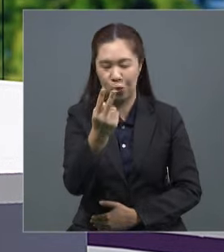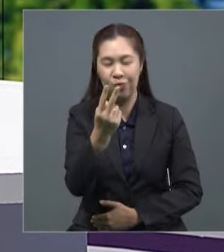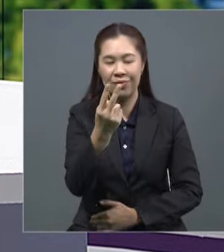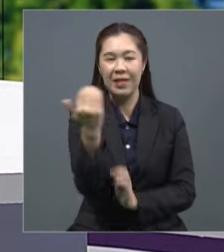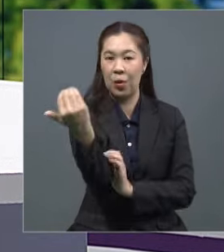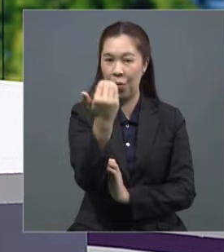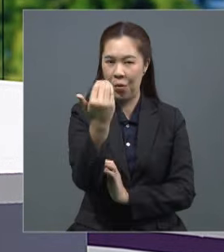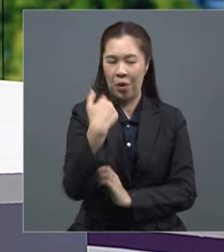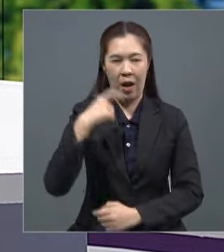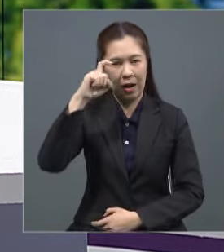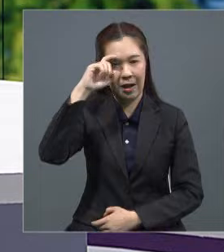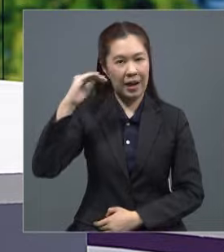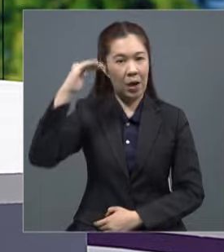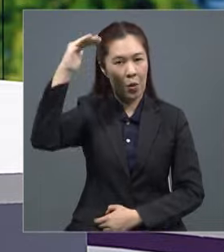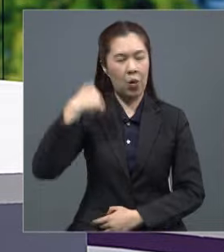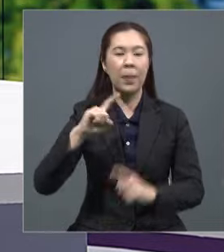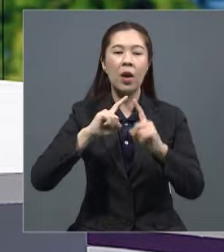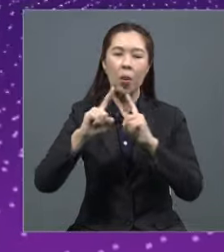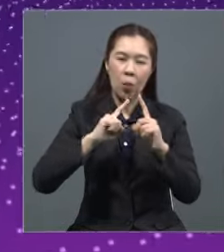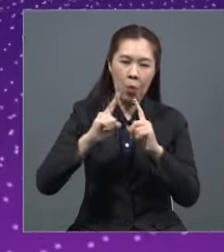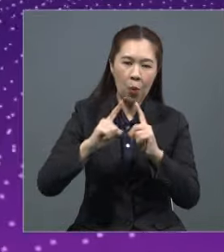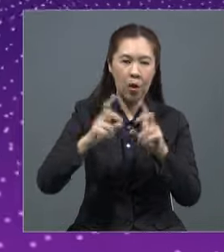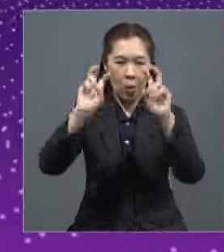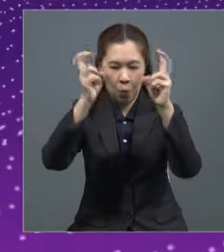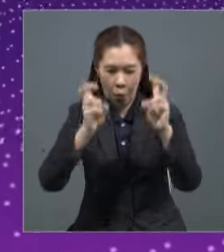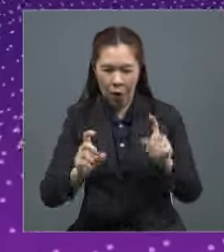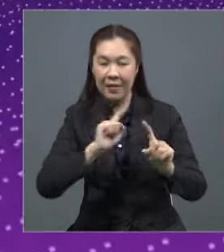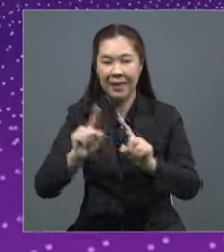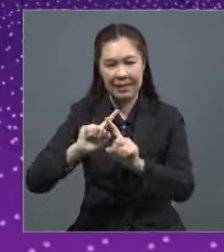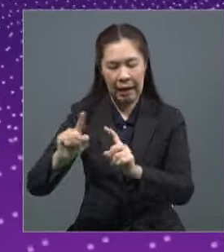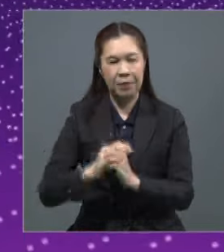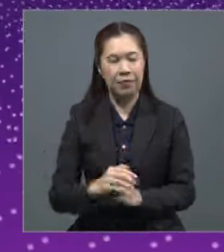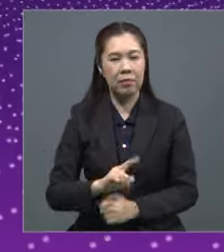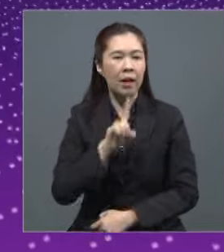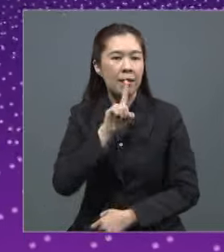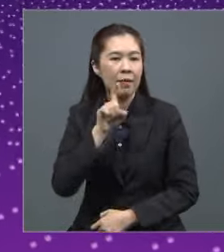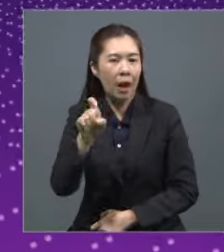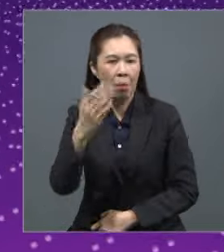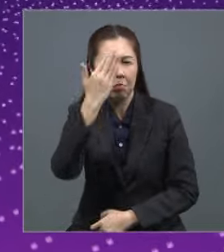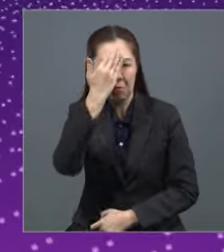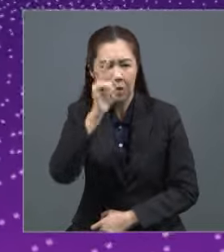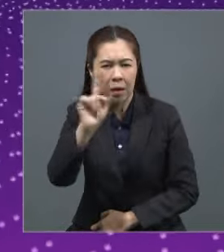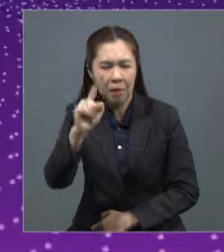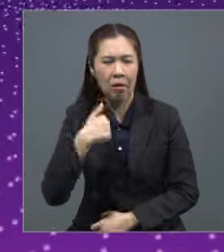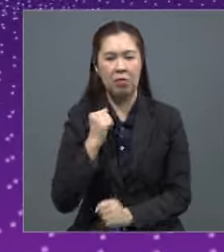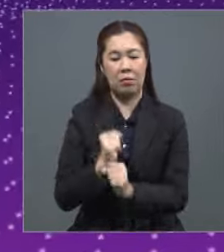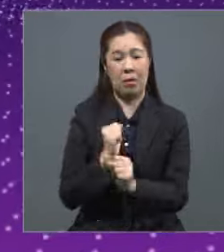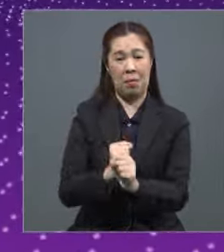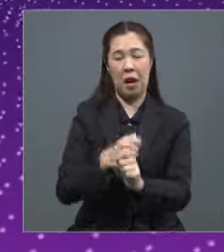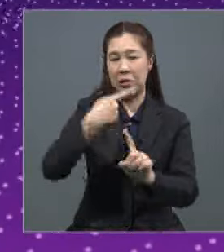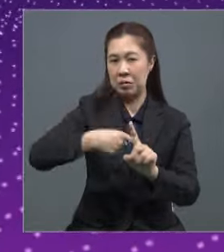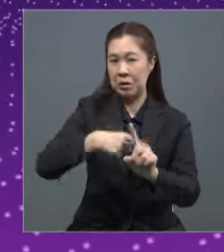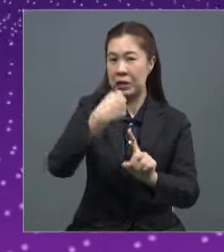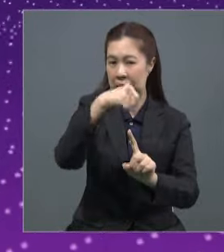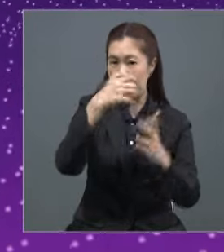นะครับท่านนายกฐมนตรีก็ได้พูดคุยหลากหลายประเด็นแน่นอนคำถามแรกเลยหลายคนก็ถามว่าเอ๊ะทำไมถึงจู่ๆทำงานมาแล้ว 10เดือนถึง